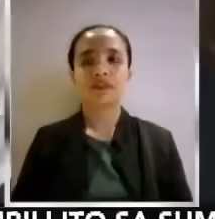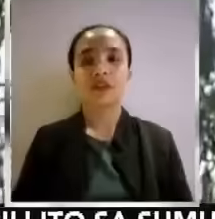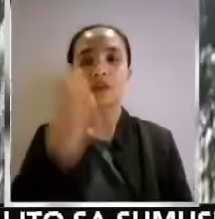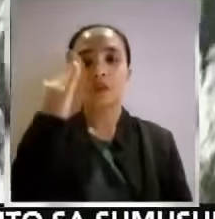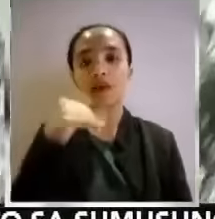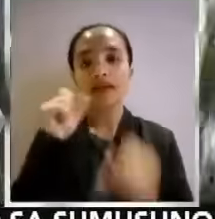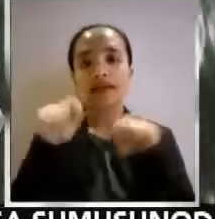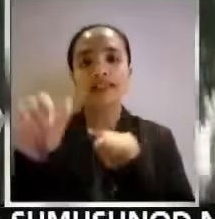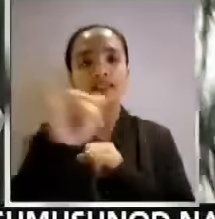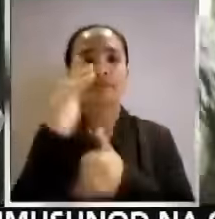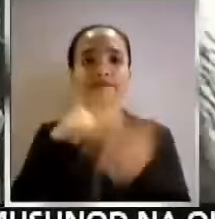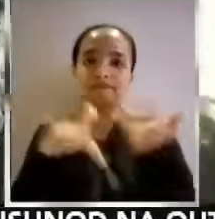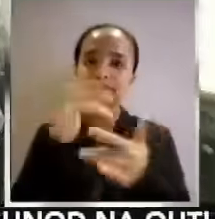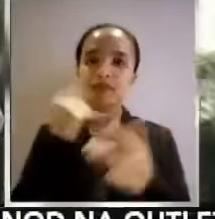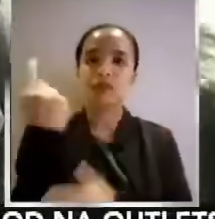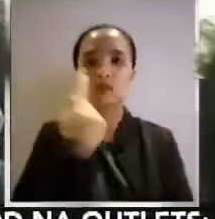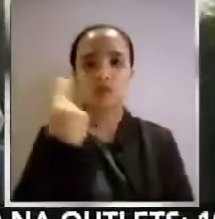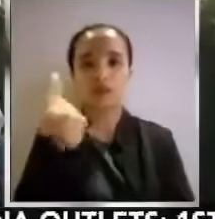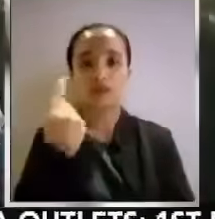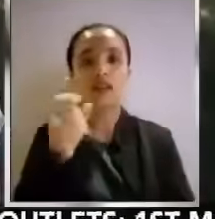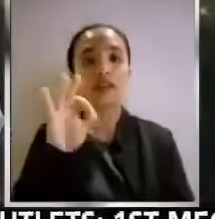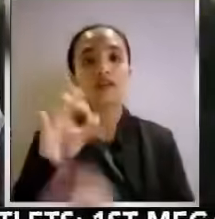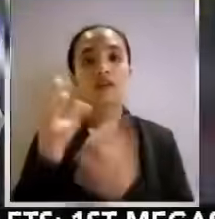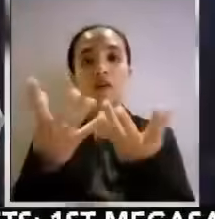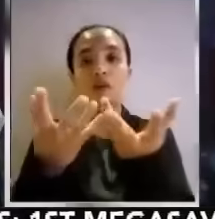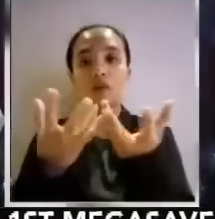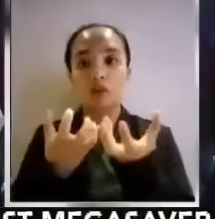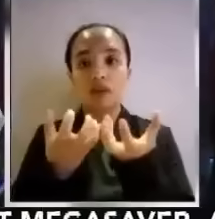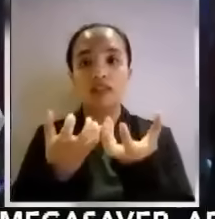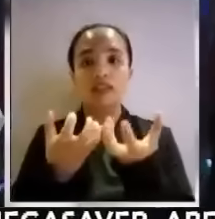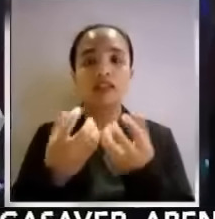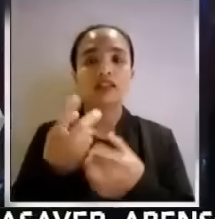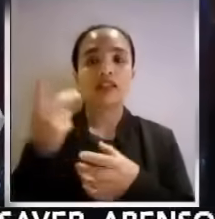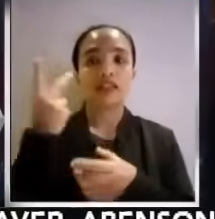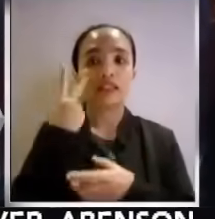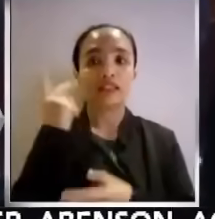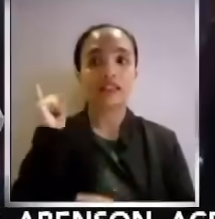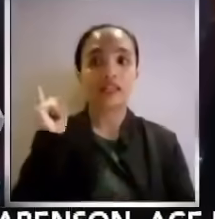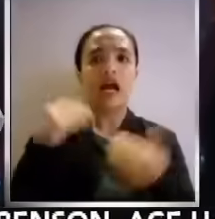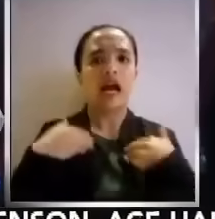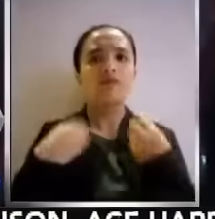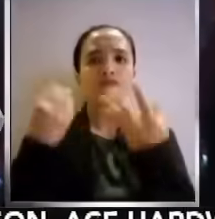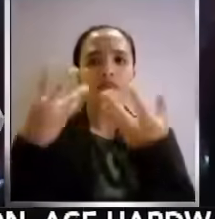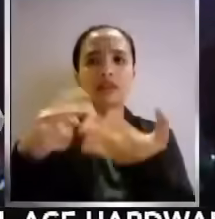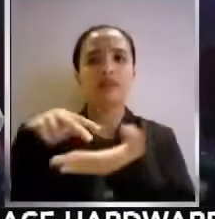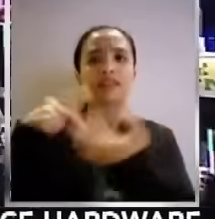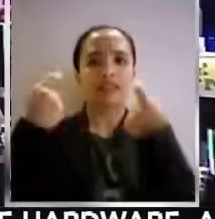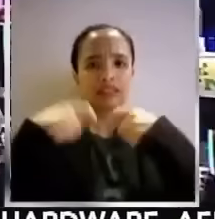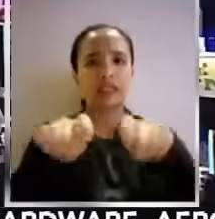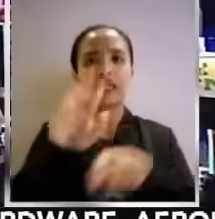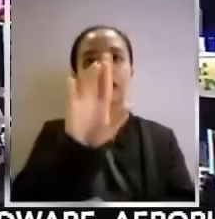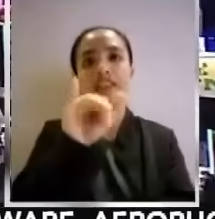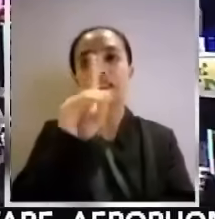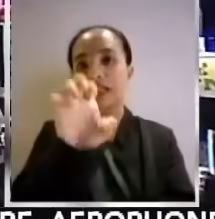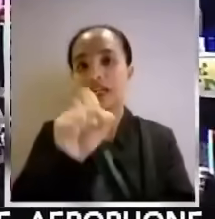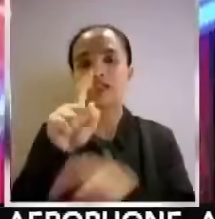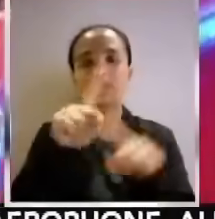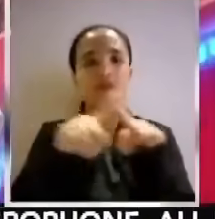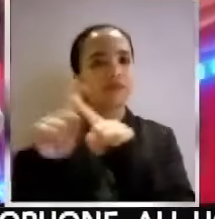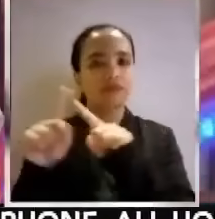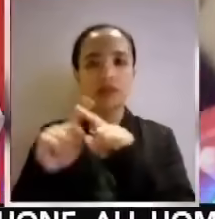siya. Kung gusto naman ng seize the moment, marami rin rides na pwedeng itry. Iba't ibang klase yan. Pwedeng pang